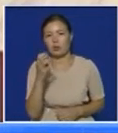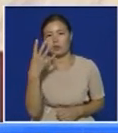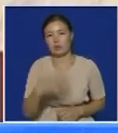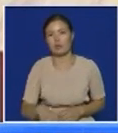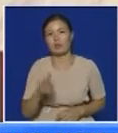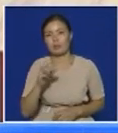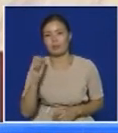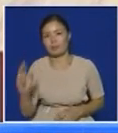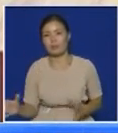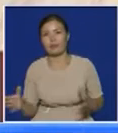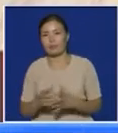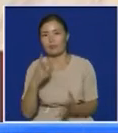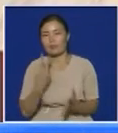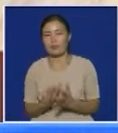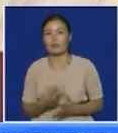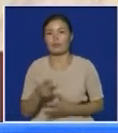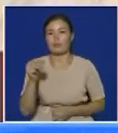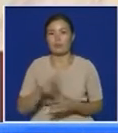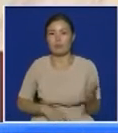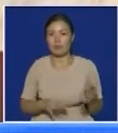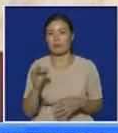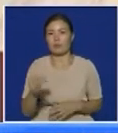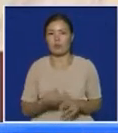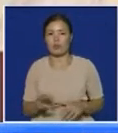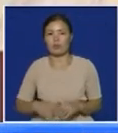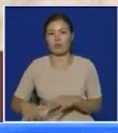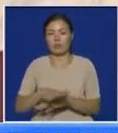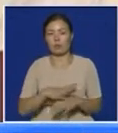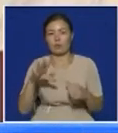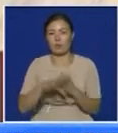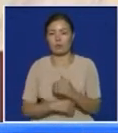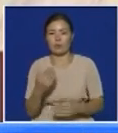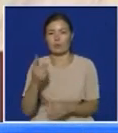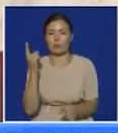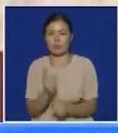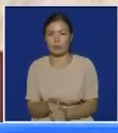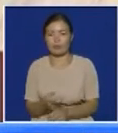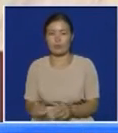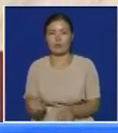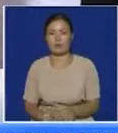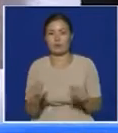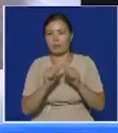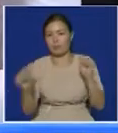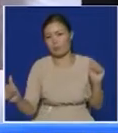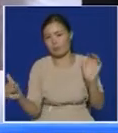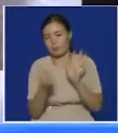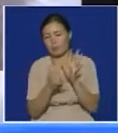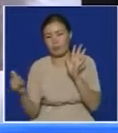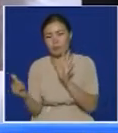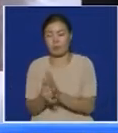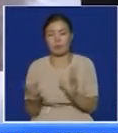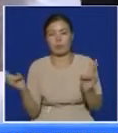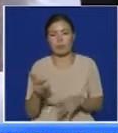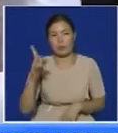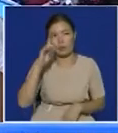440-ші баптарын көзделген айыппұл сомасын және сол аймақтарда суға түсуге тыйым салынғанда көрсетіліп стенд